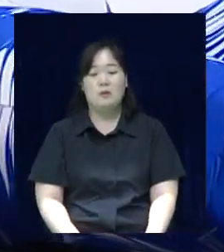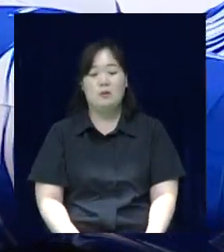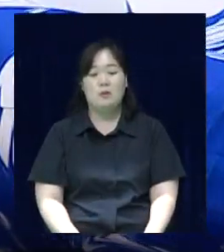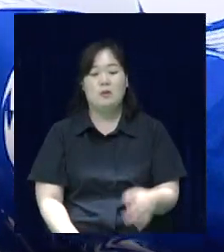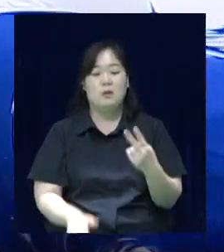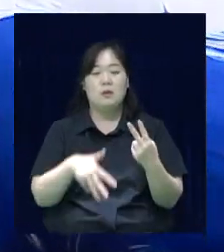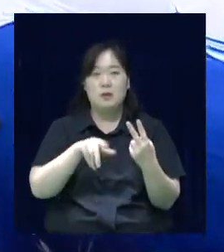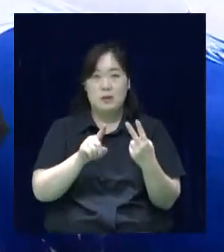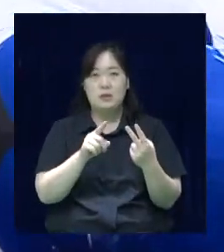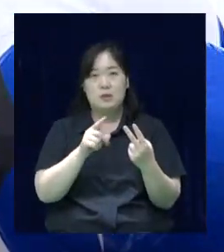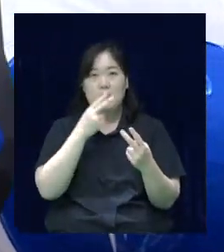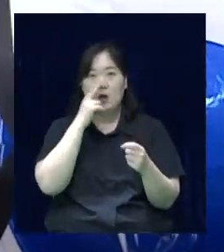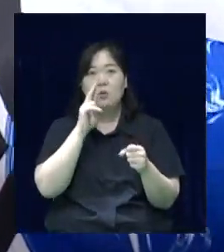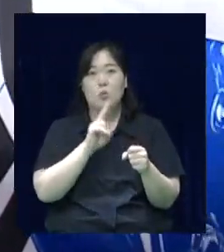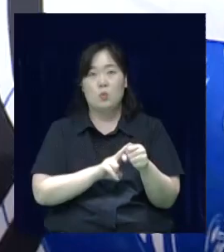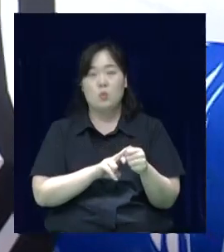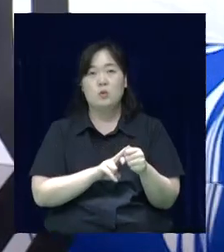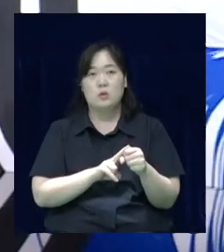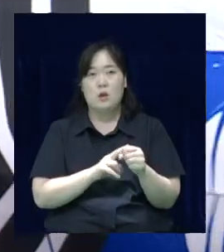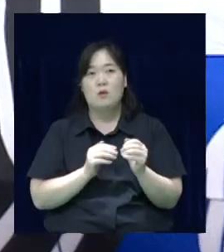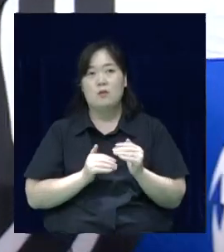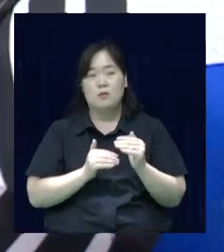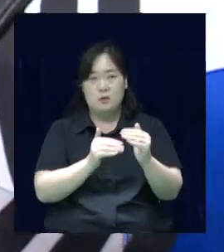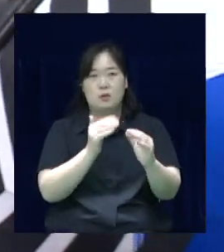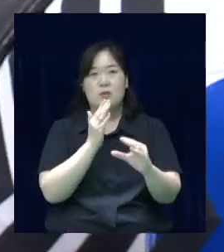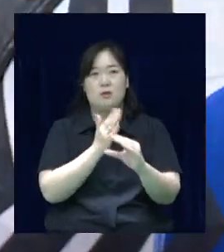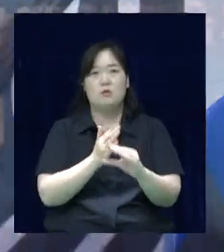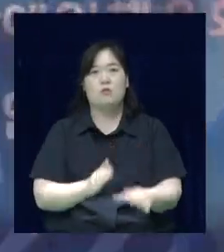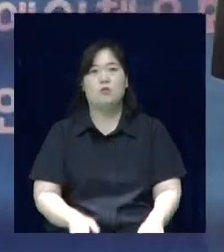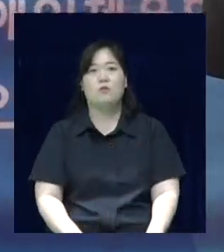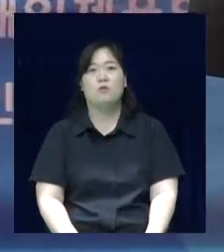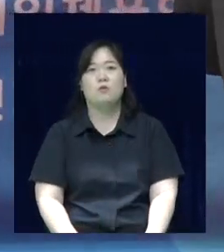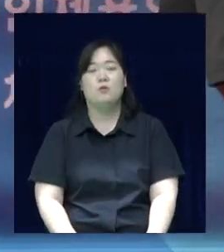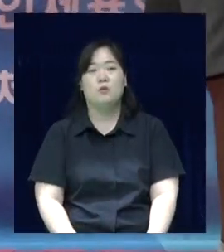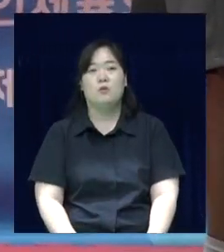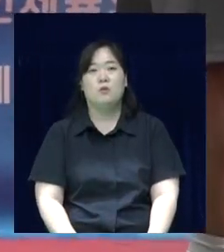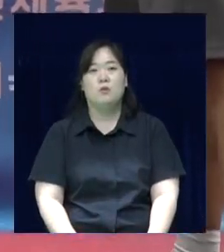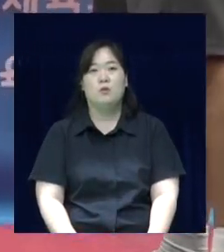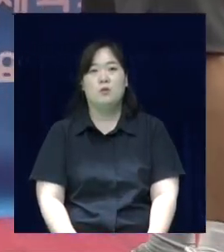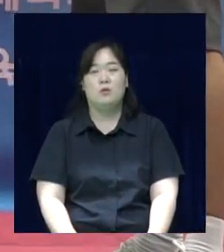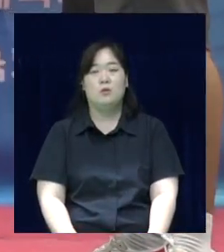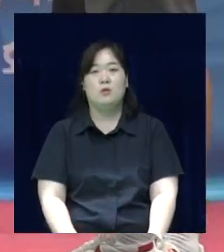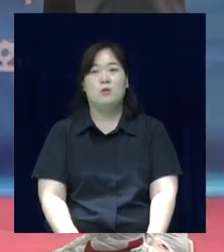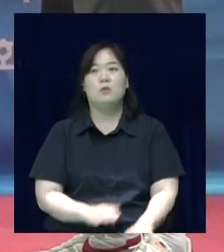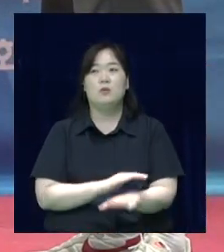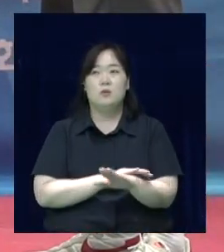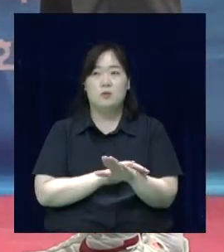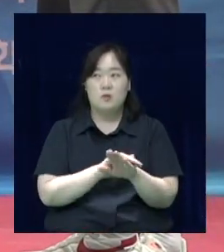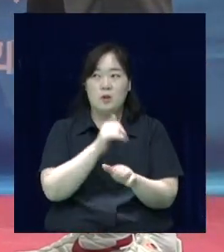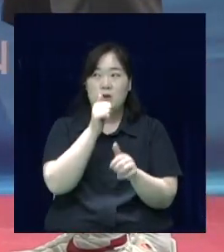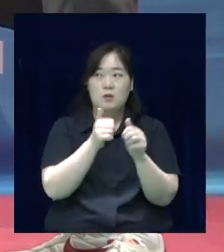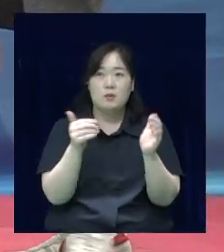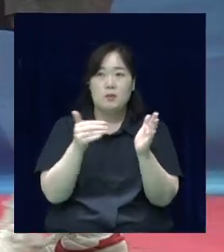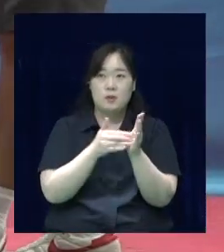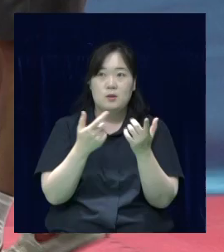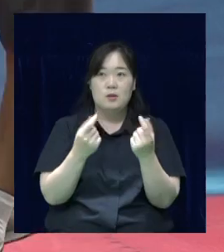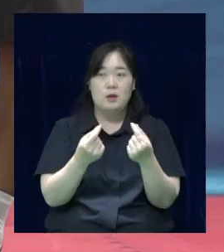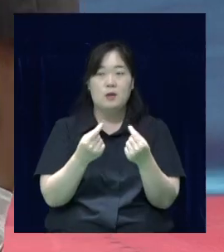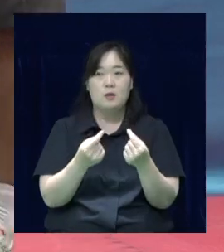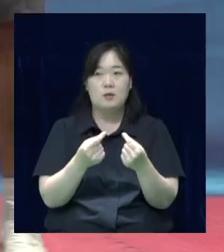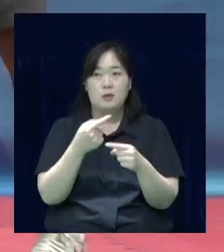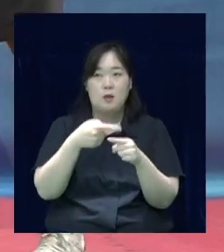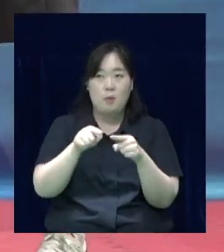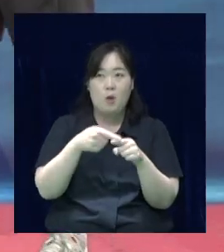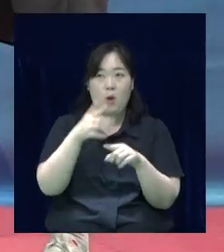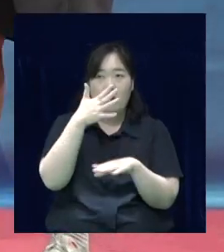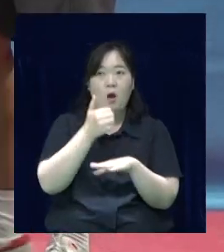2차 시도 이어지고 있습니다. 모든 동작을 마무리 지은 네. 조은호 선수 심판 판정